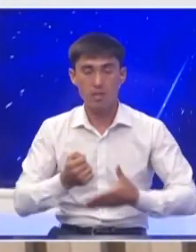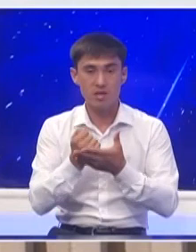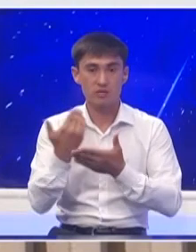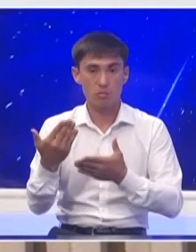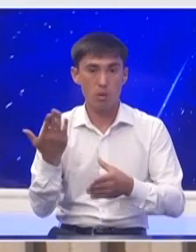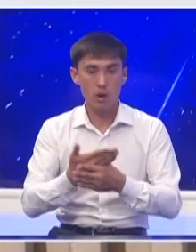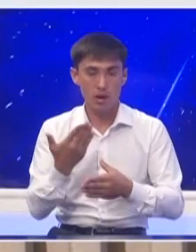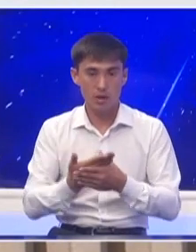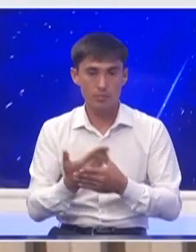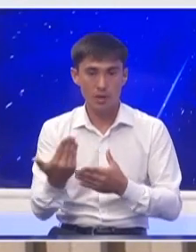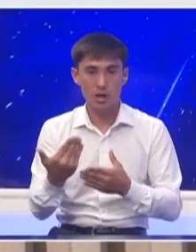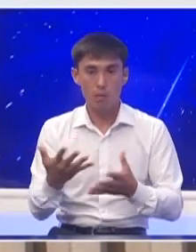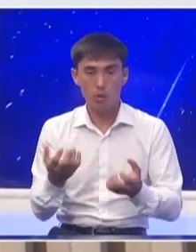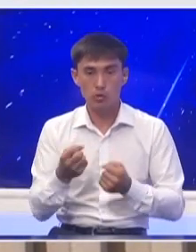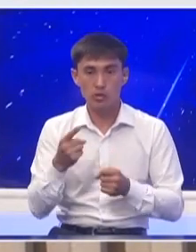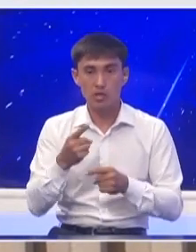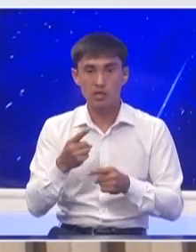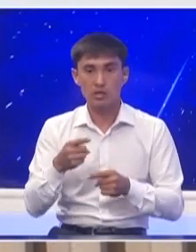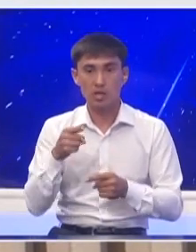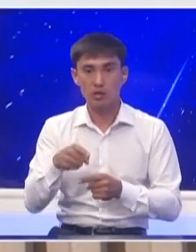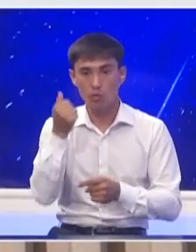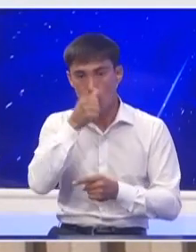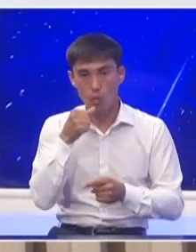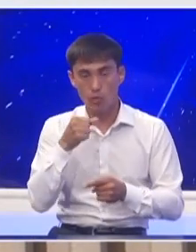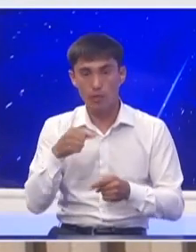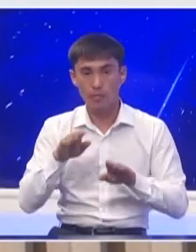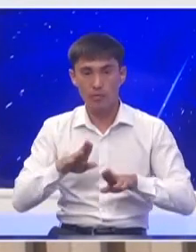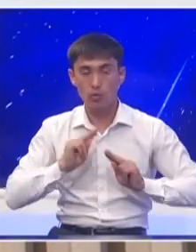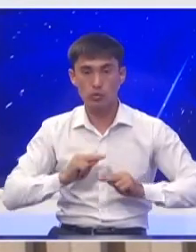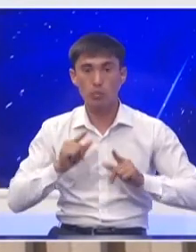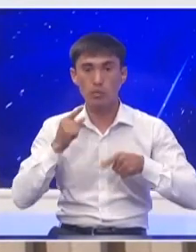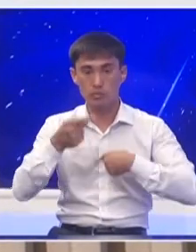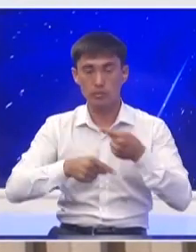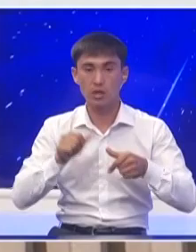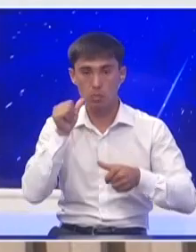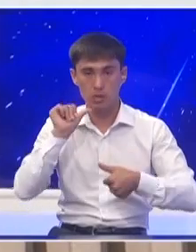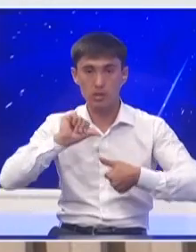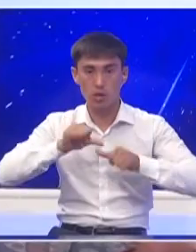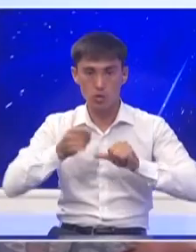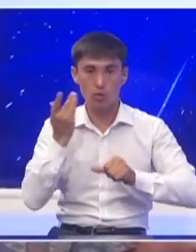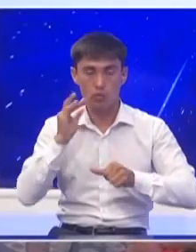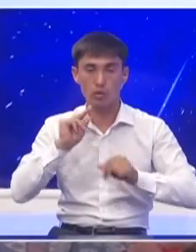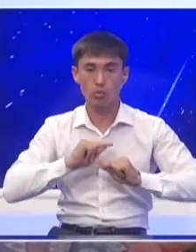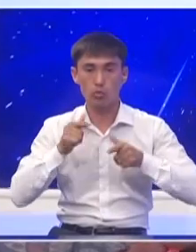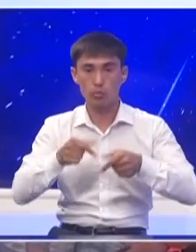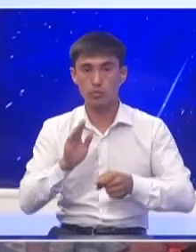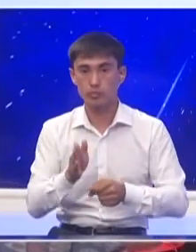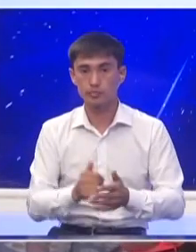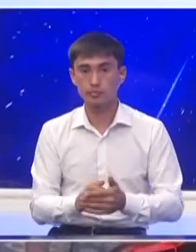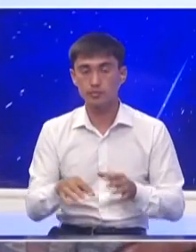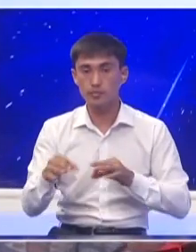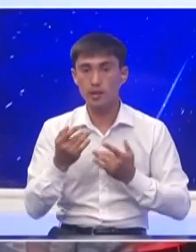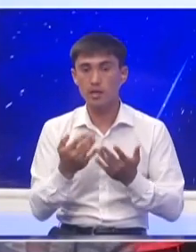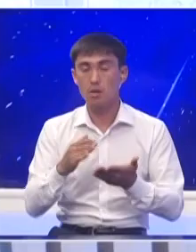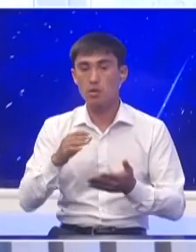поддерживаем и помогаем. А в течение 1,5 лет при наличии у нас вакансии примем на постоянную работу. По требованию проекта